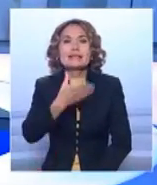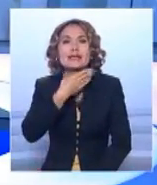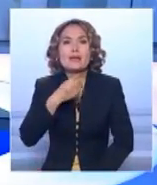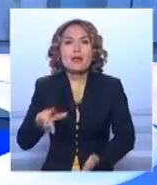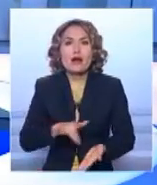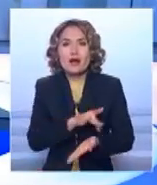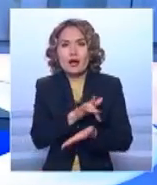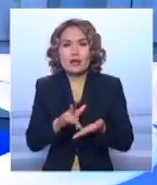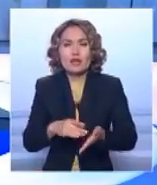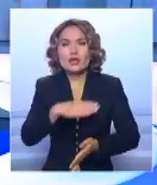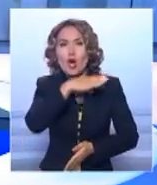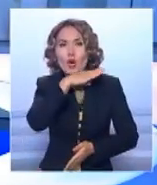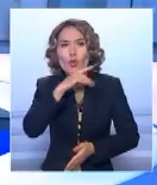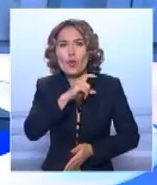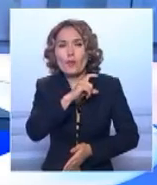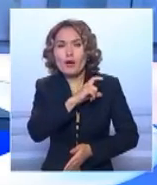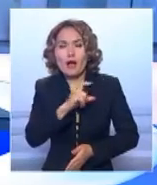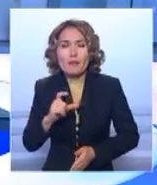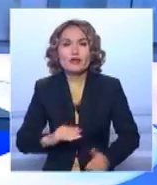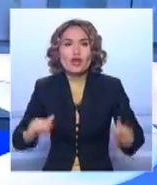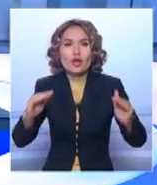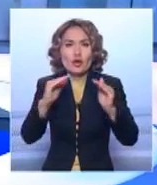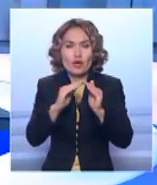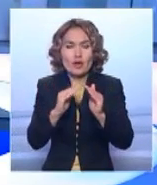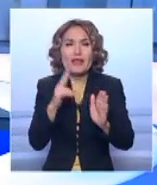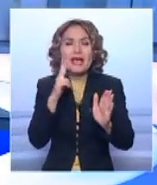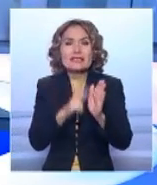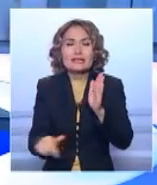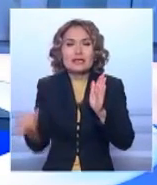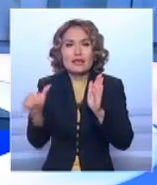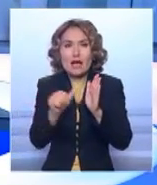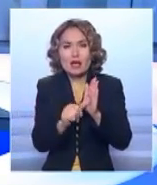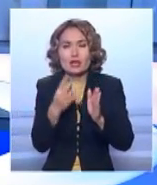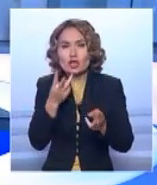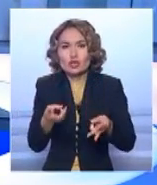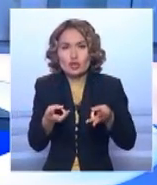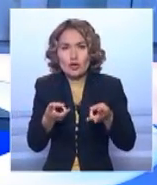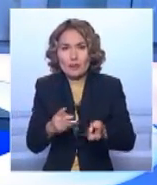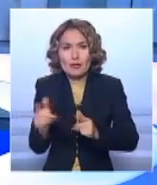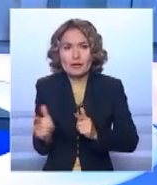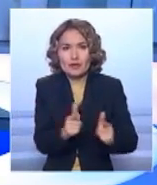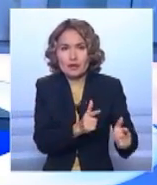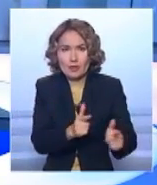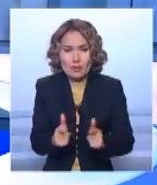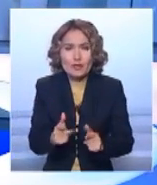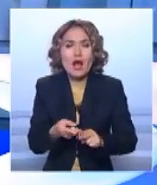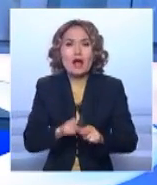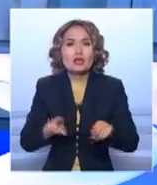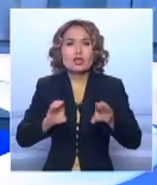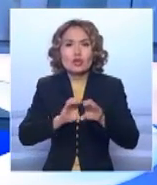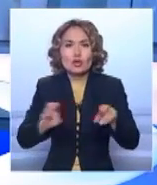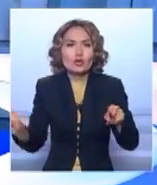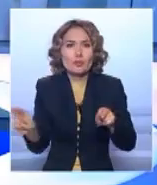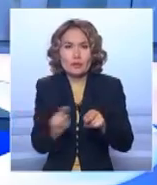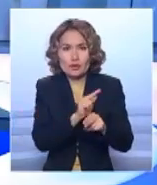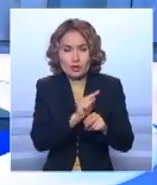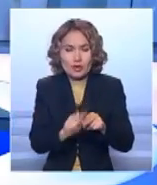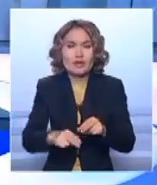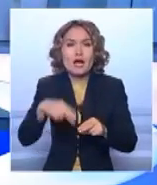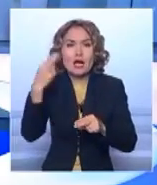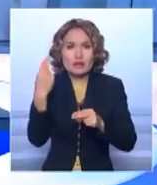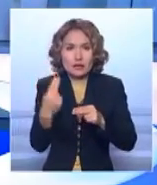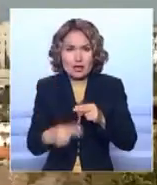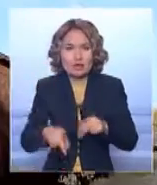Ал Семейде көпқабатты тұрғын үйлердің 86% жылу қабылдауға әзір. Жауапты мекеме басшылары құбырларды жөндеп